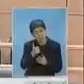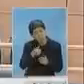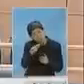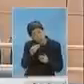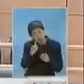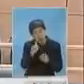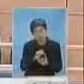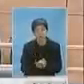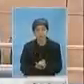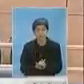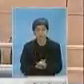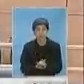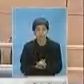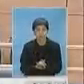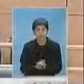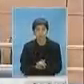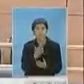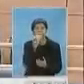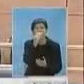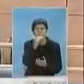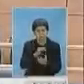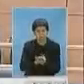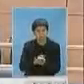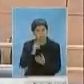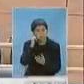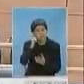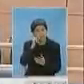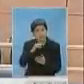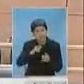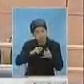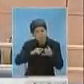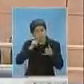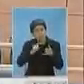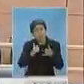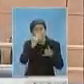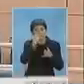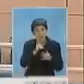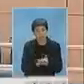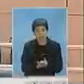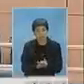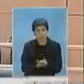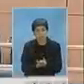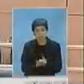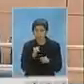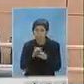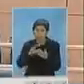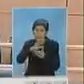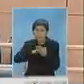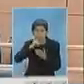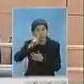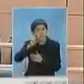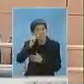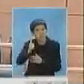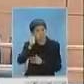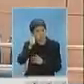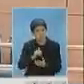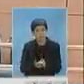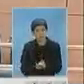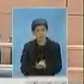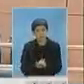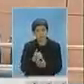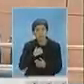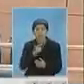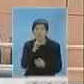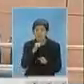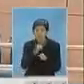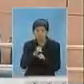โน้นหรือเปล่าทำไมเอาพันตำรจโททักษิณเป็นตัวตั้งล่ะครับทำทำไมไม่เอาประเทศไทยเป็นตัวตั้งอย่า